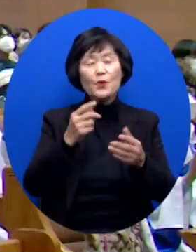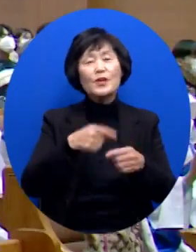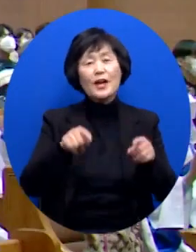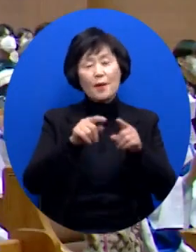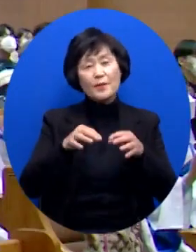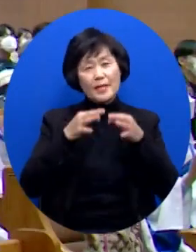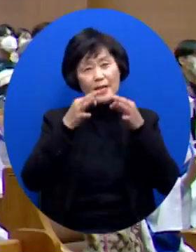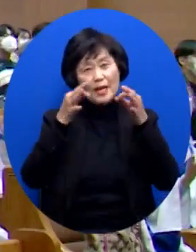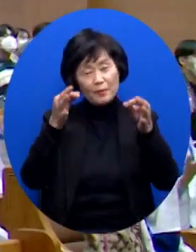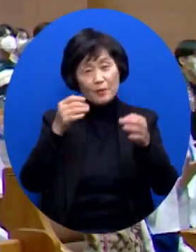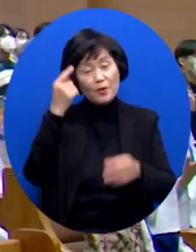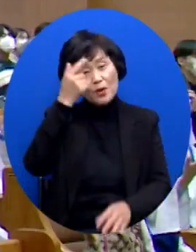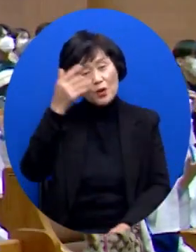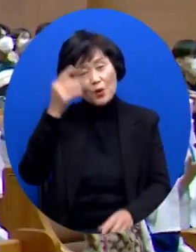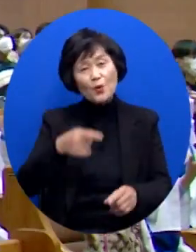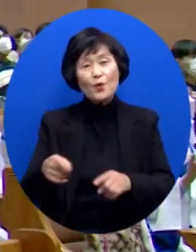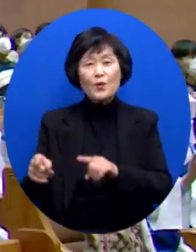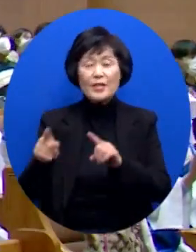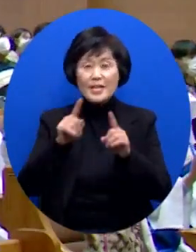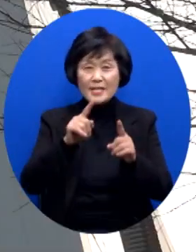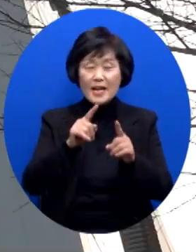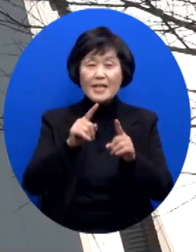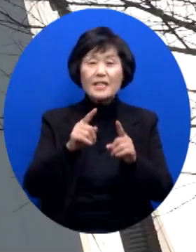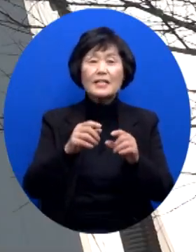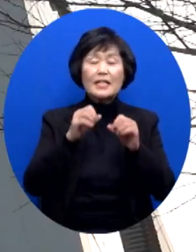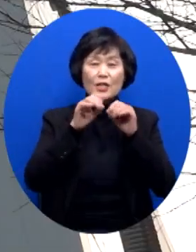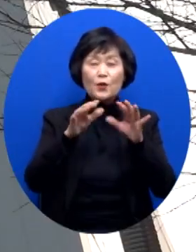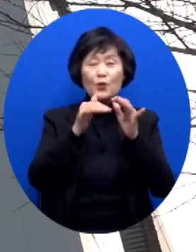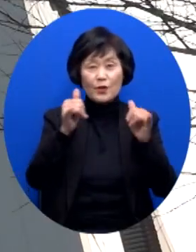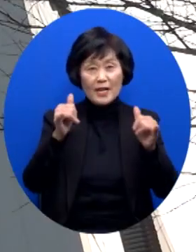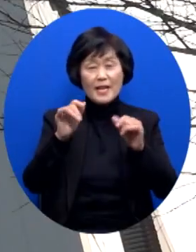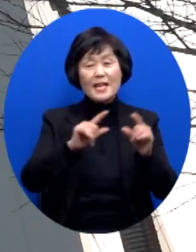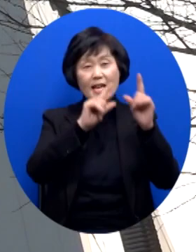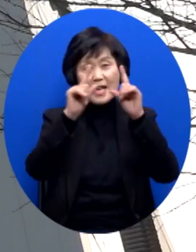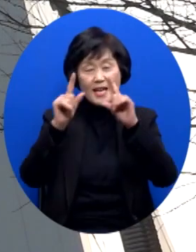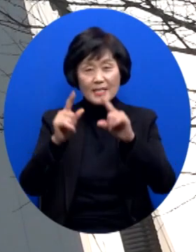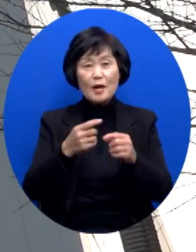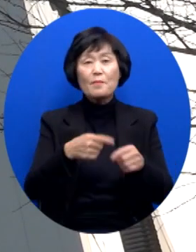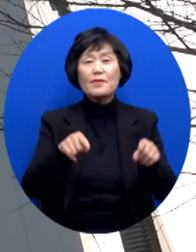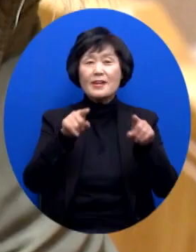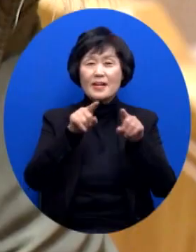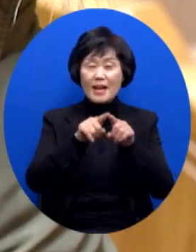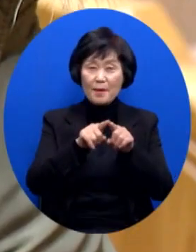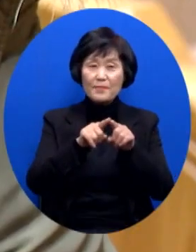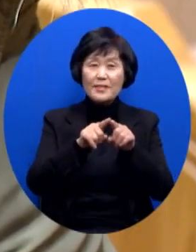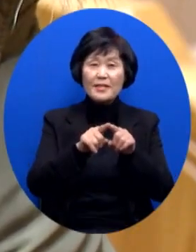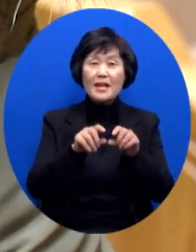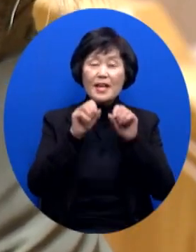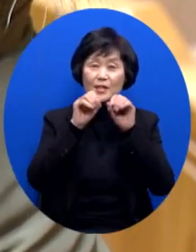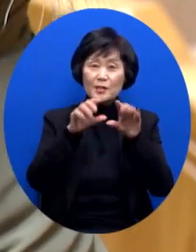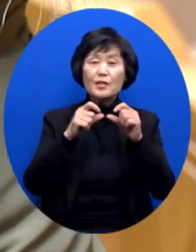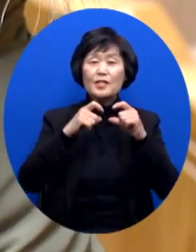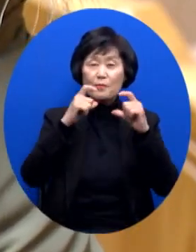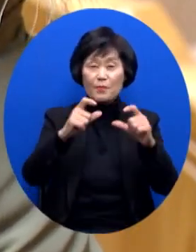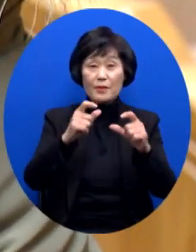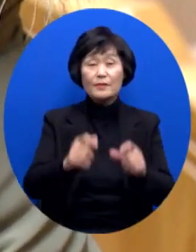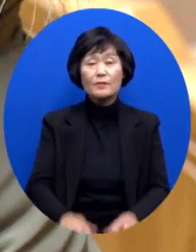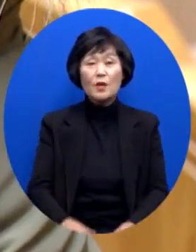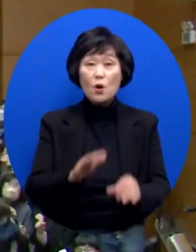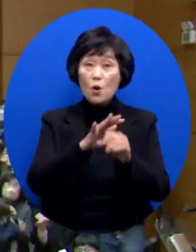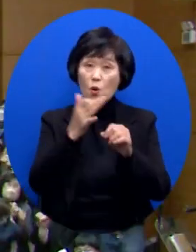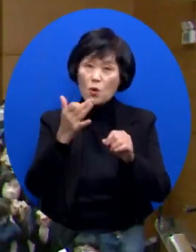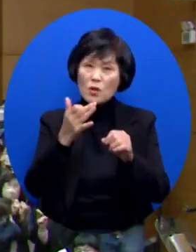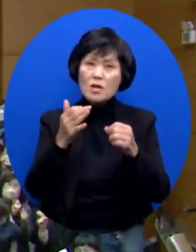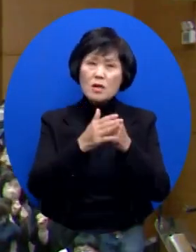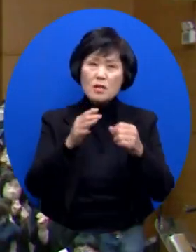복음을 전하는 전도자의 삶을 선포했습니다. 나눔과 섬김의 교회의 분립 개척이 코로나19로 어려운 상황에 놓인